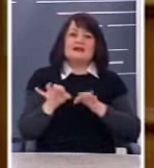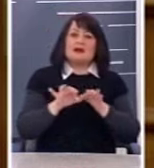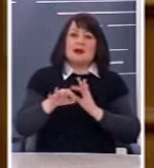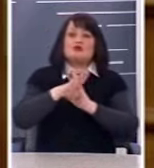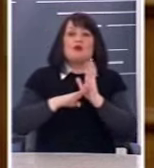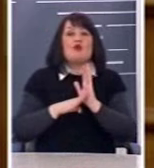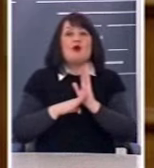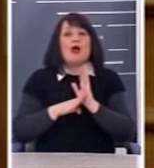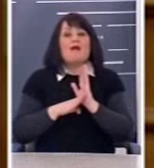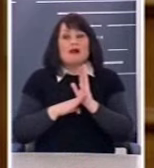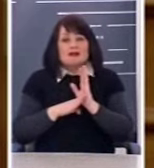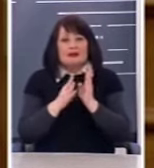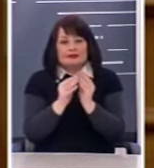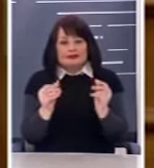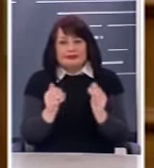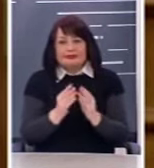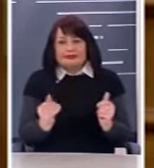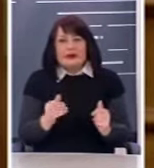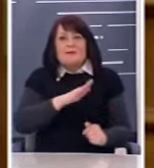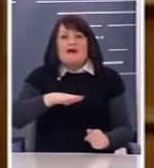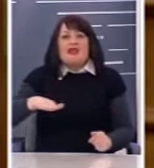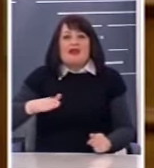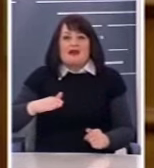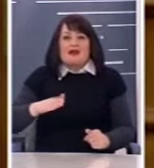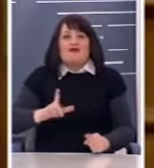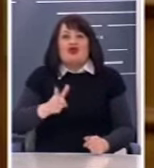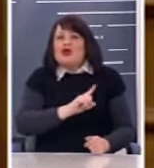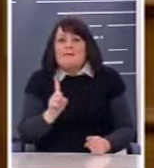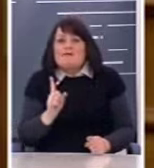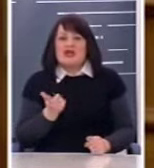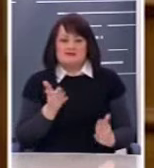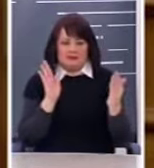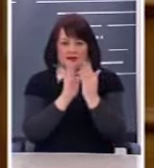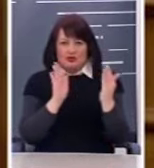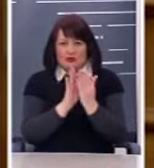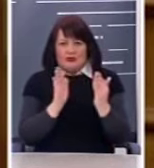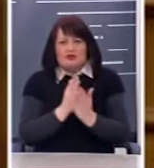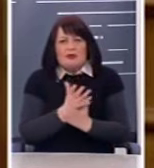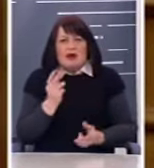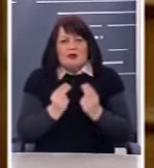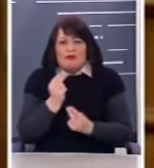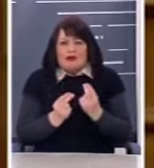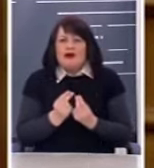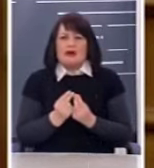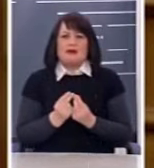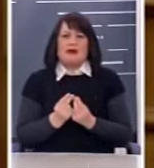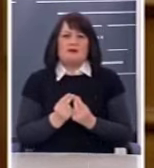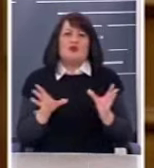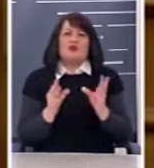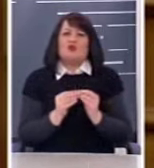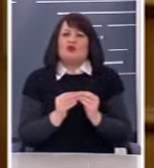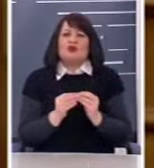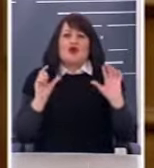θα εξαλείψουν την παιδική φτώχεια, που θα αντιμετωπίσουν τα μεγάλα προβλήματα που έχουν να κάνουν με τις